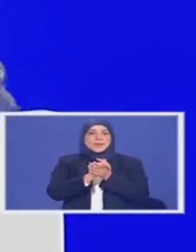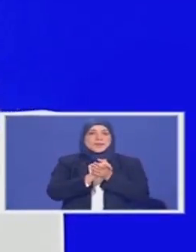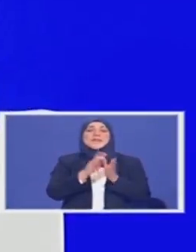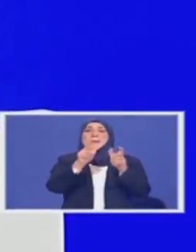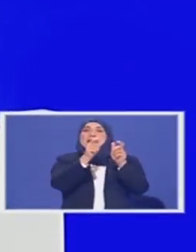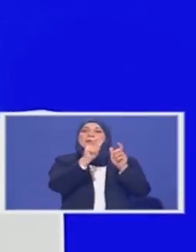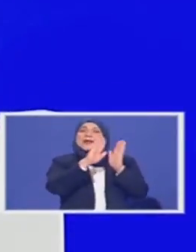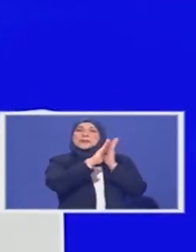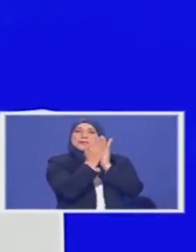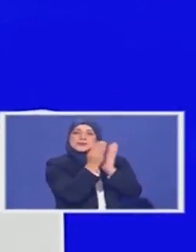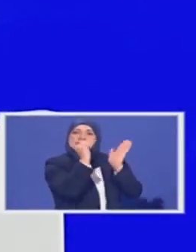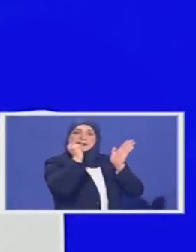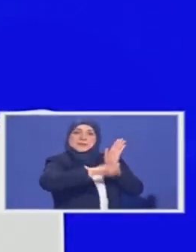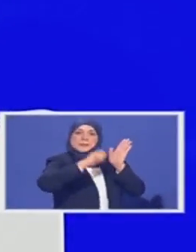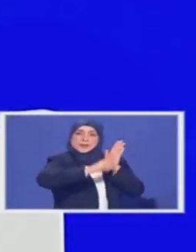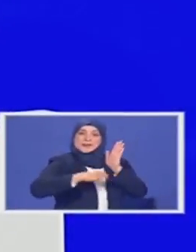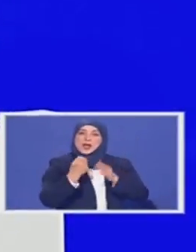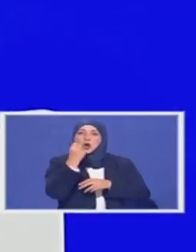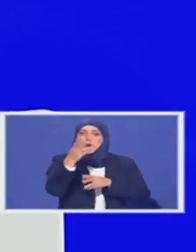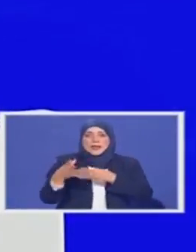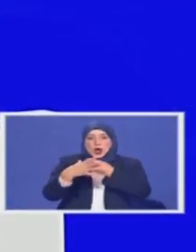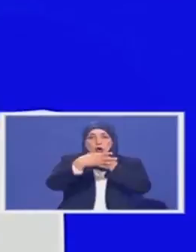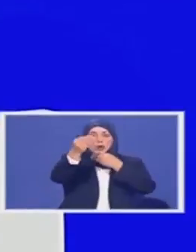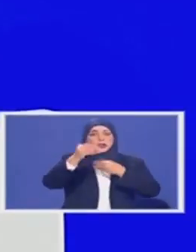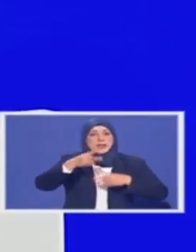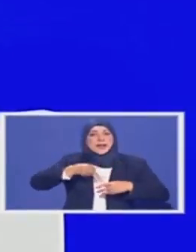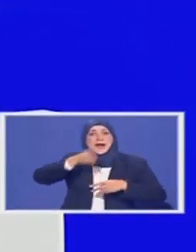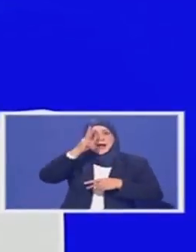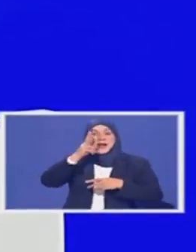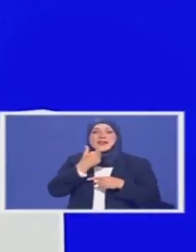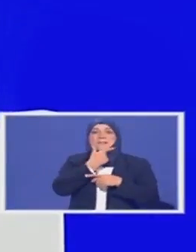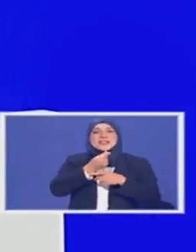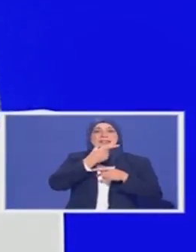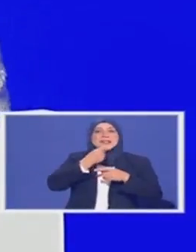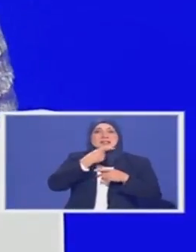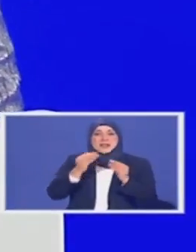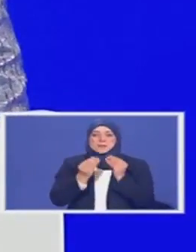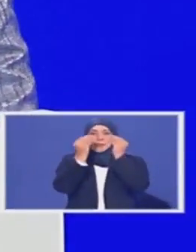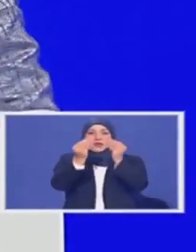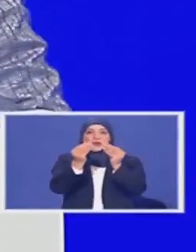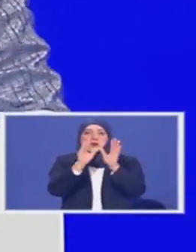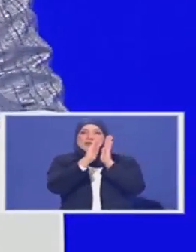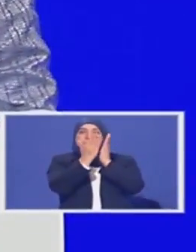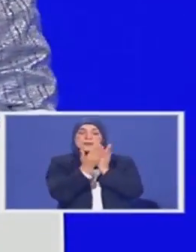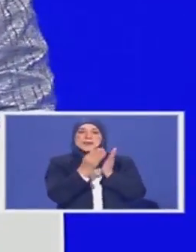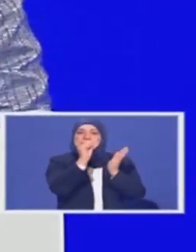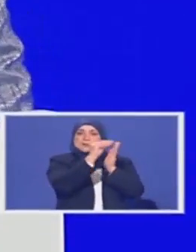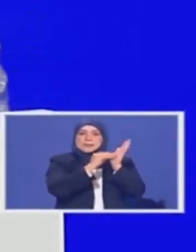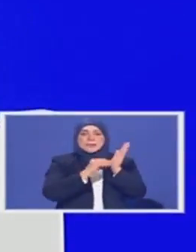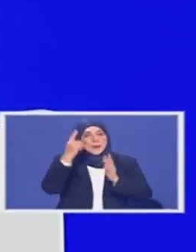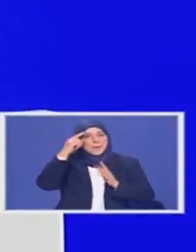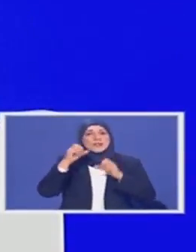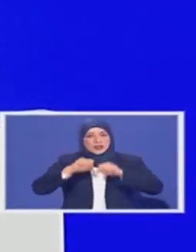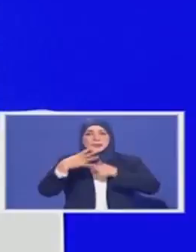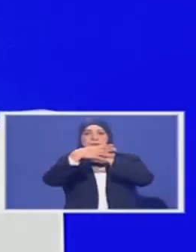التراخيص والتصاريح، وإحنا باش نمشيو في أكثر تصاريح وأكثر تسهيل بالنسبة للقطاعات باش